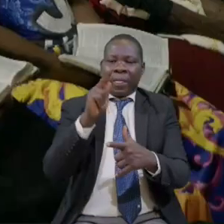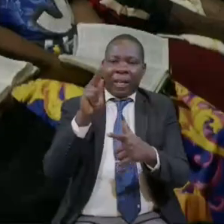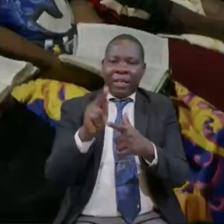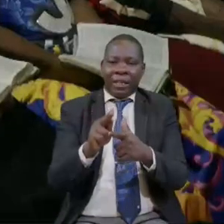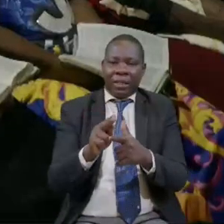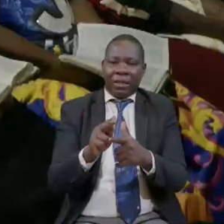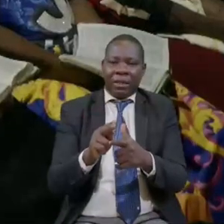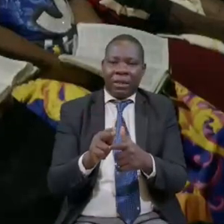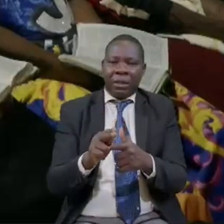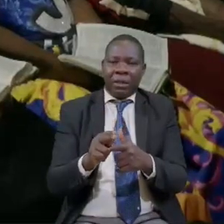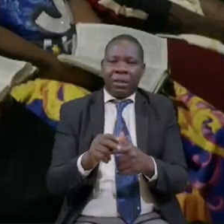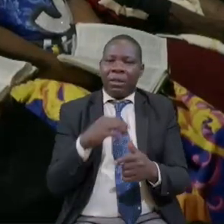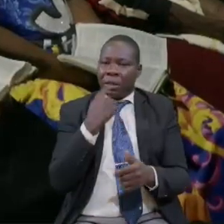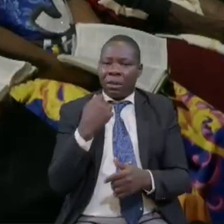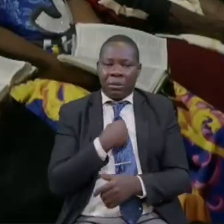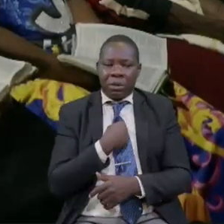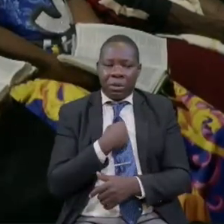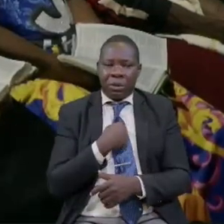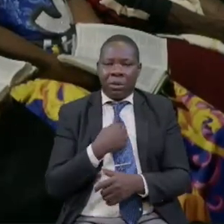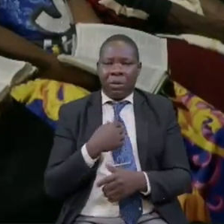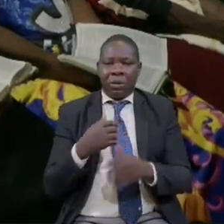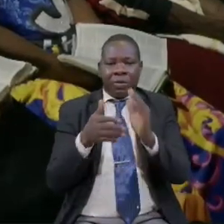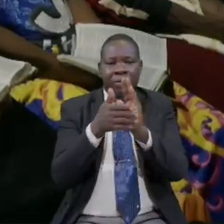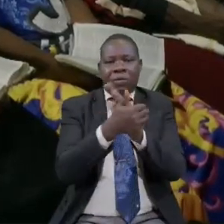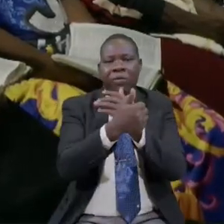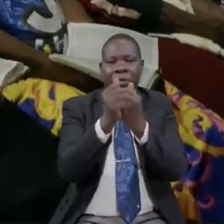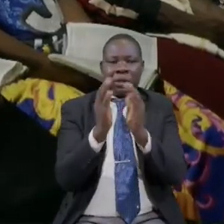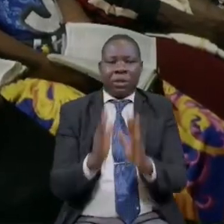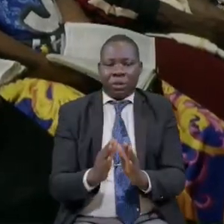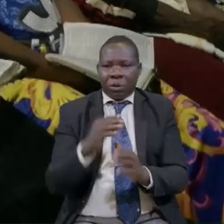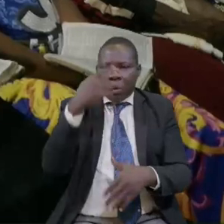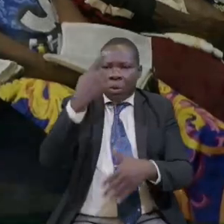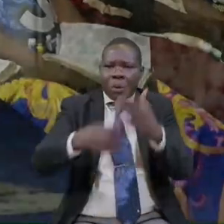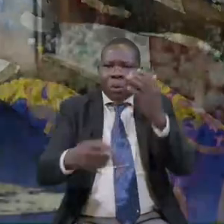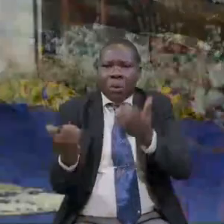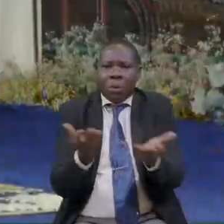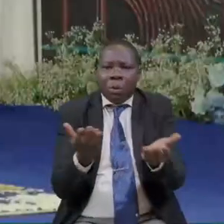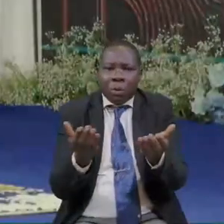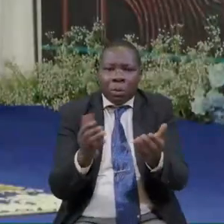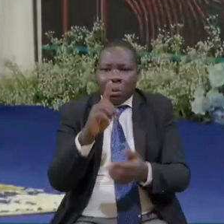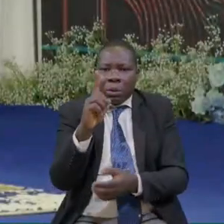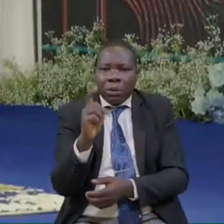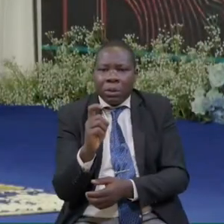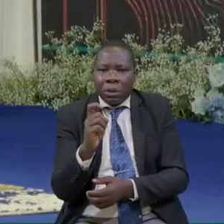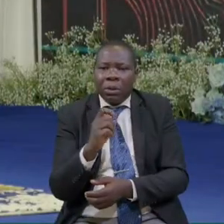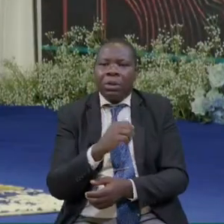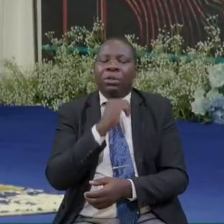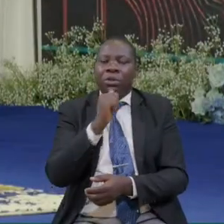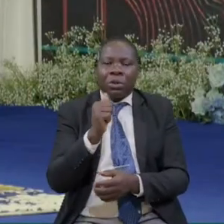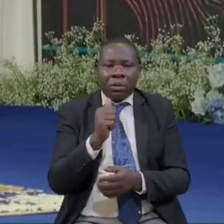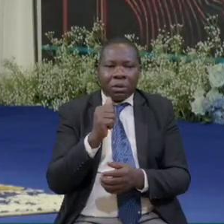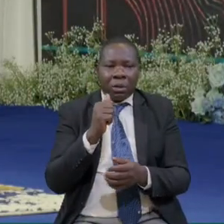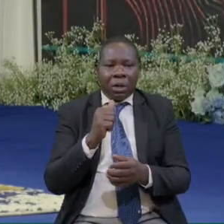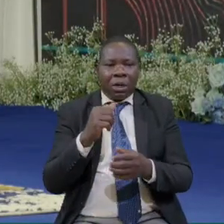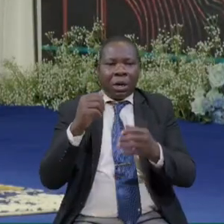impudiques. Dites-le-moi, hein, quoi? Ni les idolâtres,